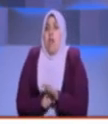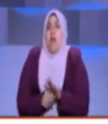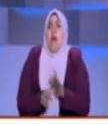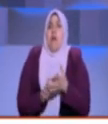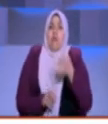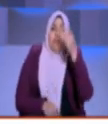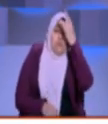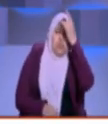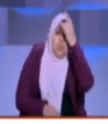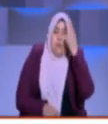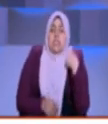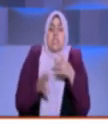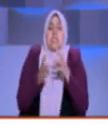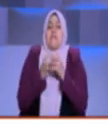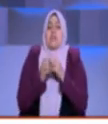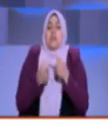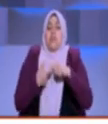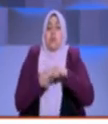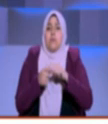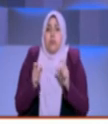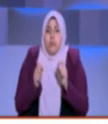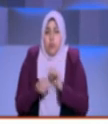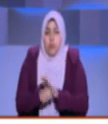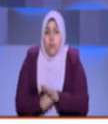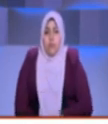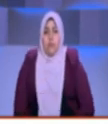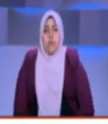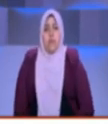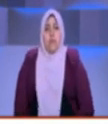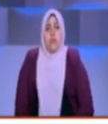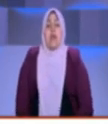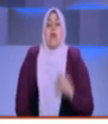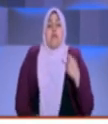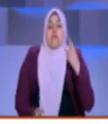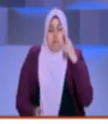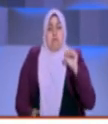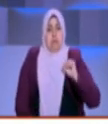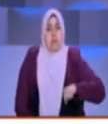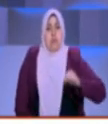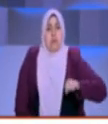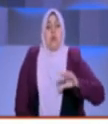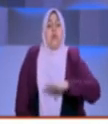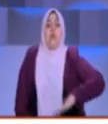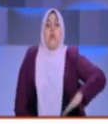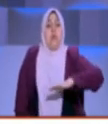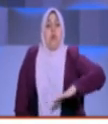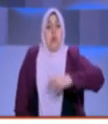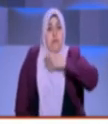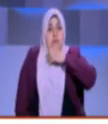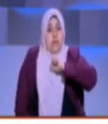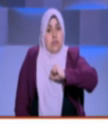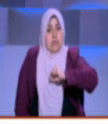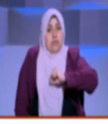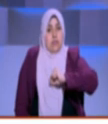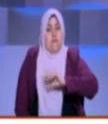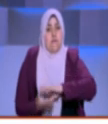وعموم التفاصيل المرتبطة بكورونا؟ بصفة عامة أحمد، بالتأكيد الفرنسيين كانوا في بداية